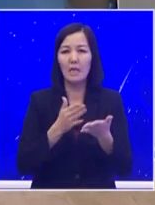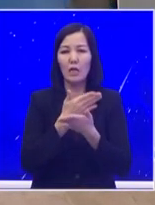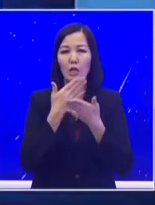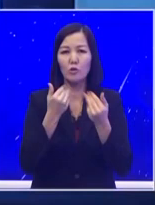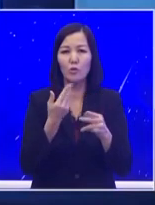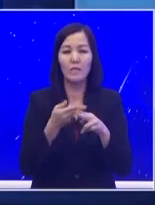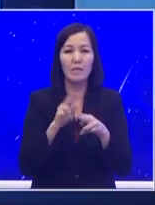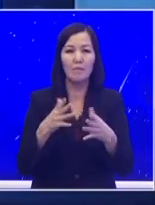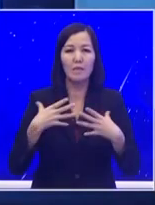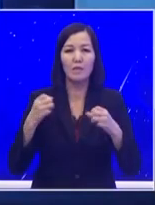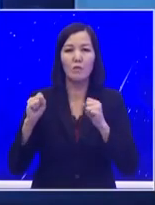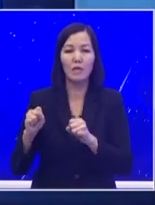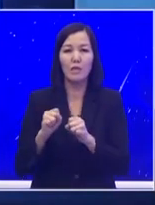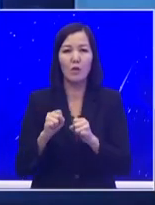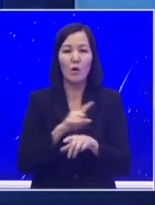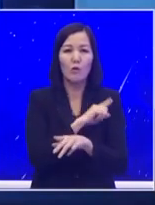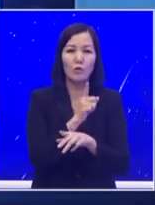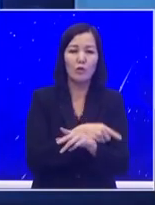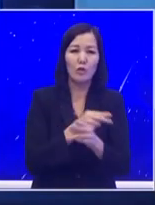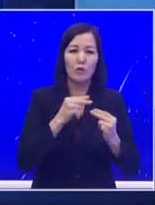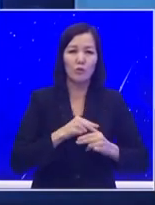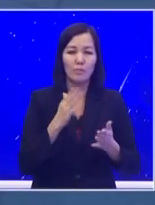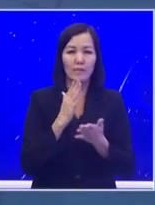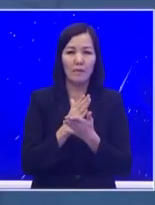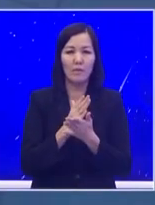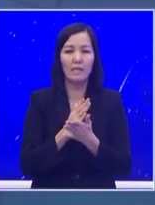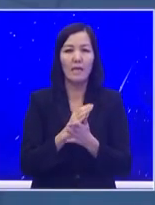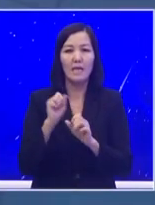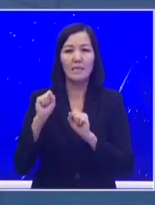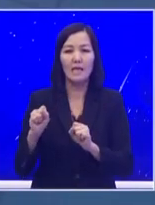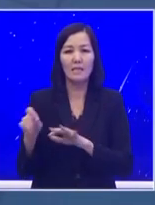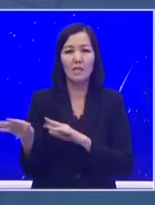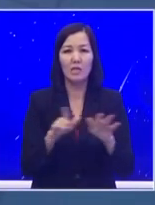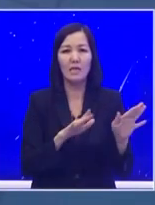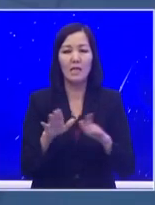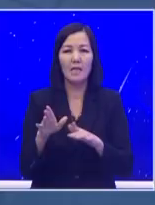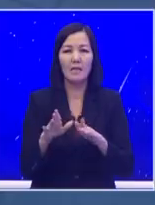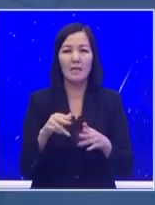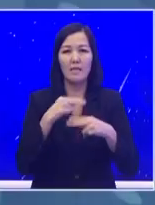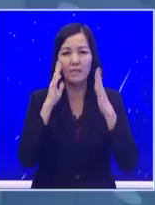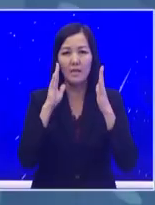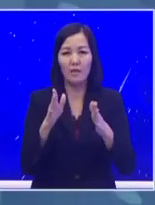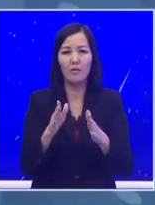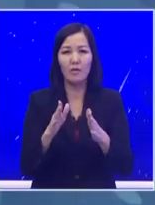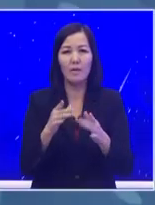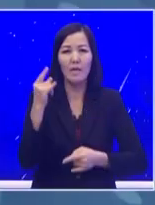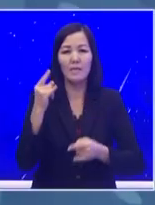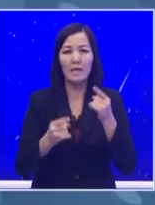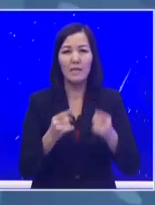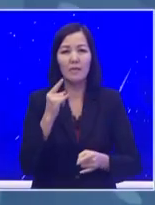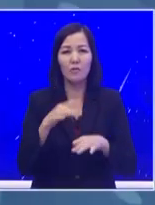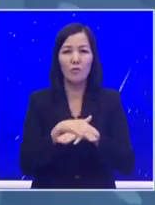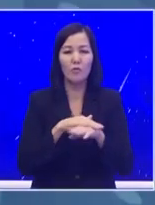жоқ, дегенмен денсаулық сақтау мамандары күшейтілген режимде жұмыс деп жатыр. Сақтық шараларын негізге ала отырып. Айта кетейік, тікелей эфир